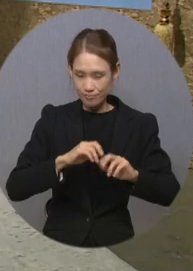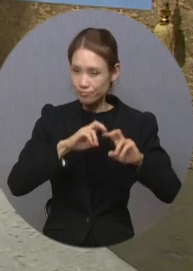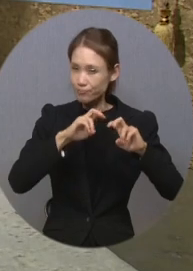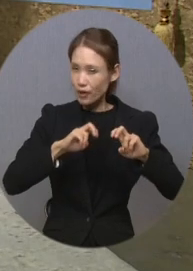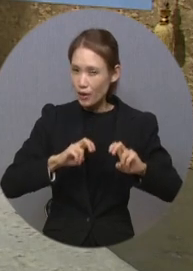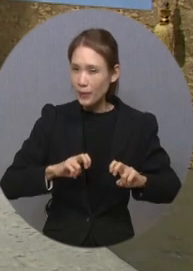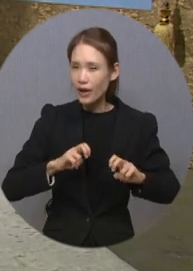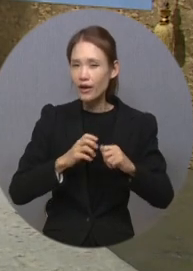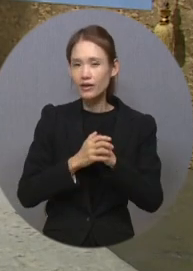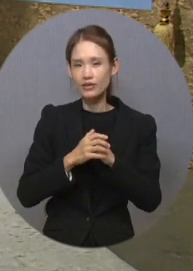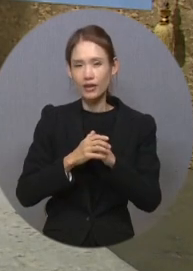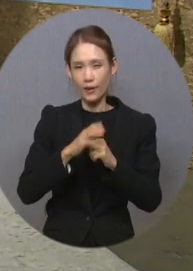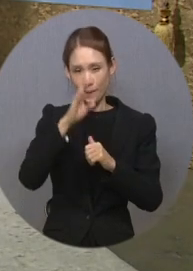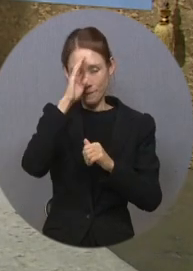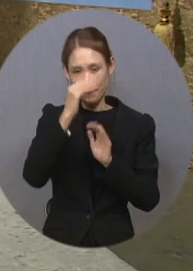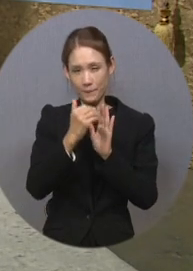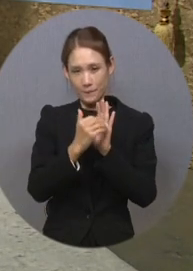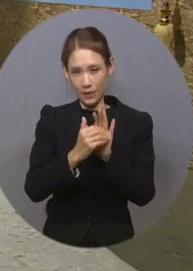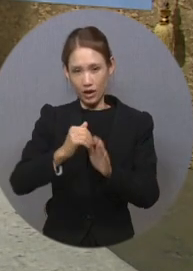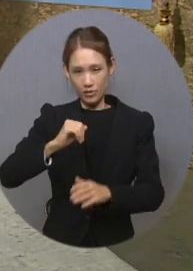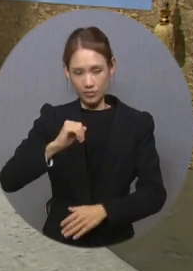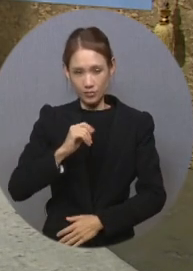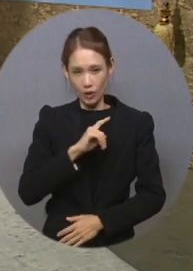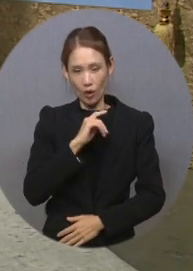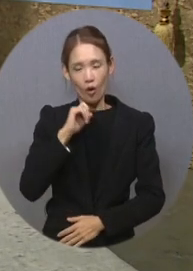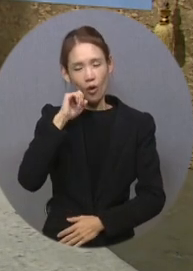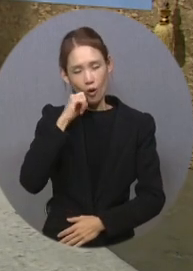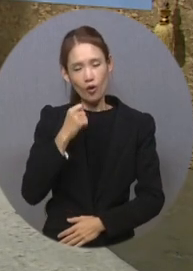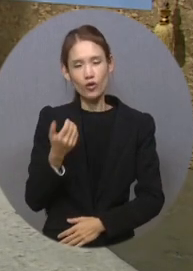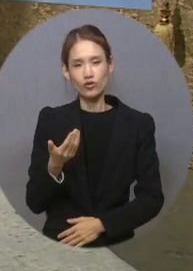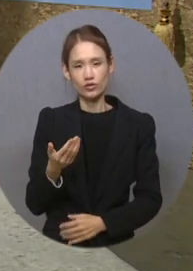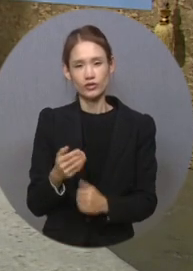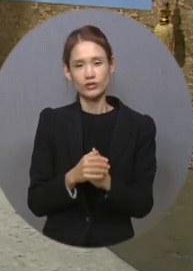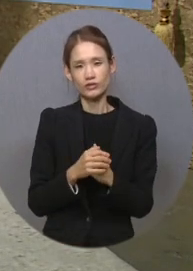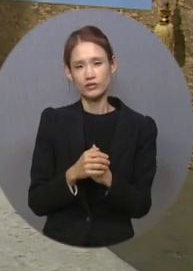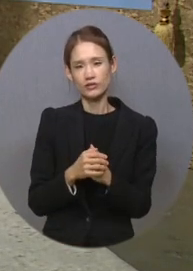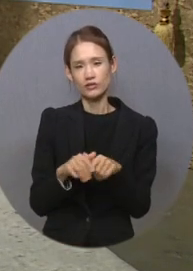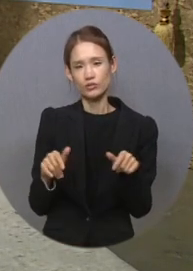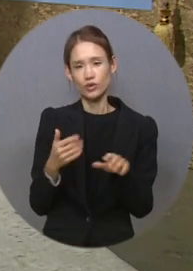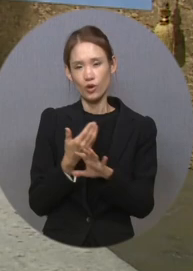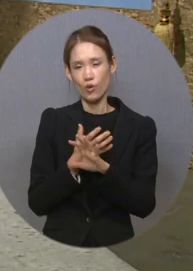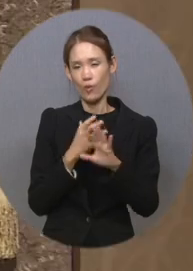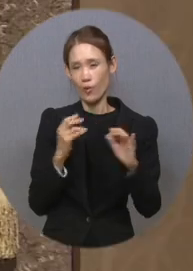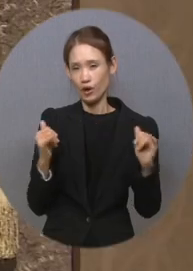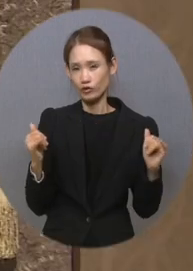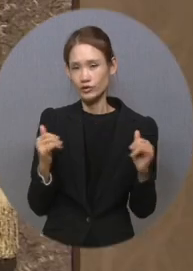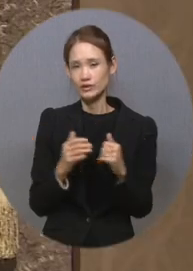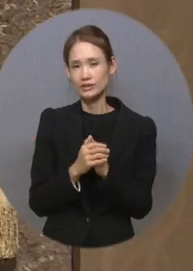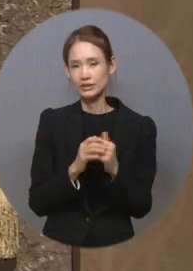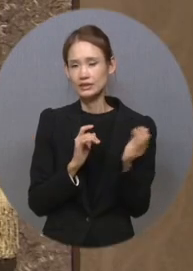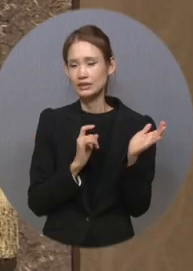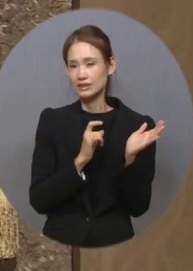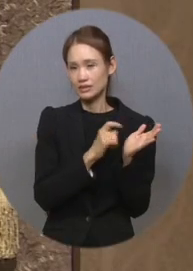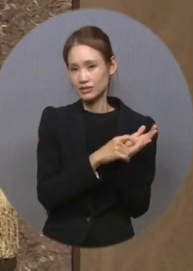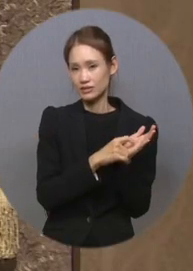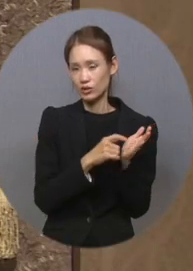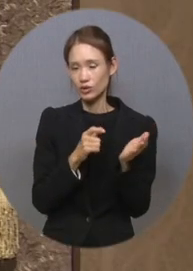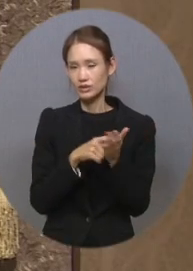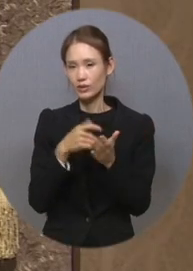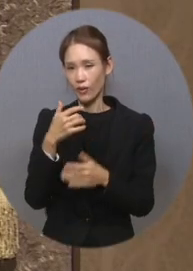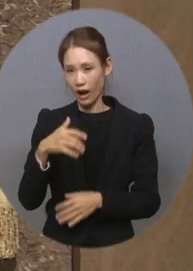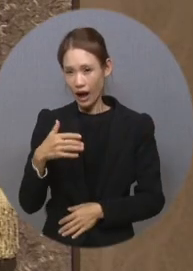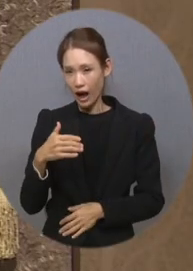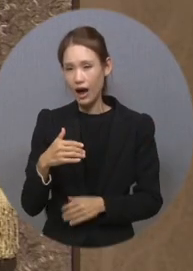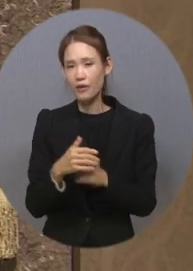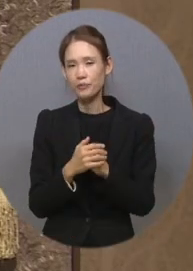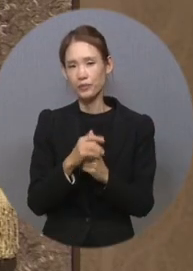이 방역에 대해서 좀 네. 한다는 것이 굉장히 쉽지 않은 부분인데. 평소에 이제 우리 외국인들을 등록이든 미등록이든